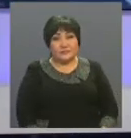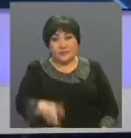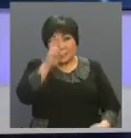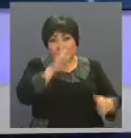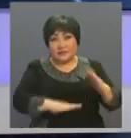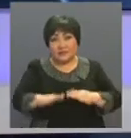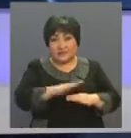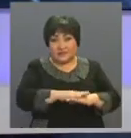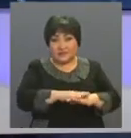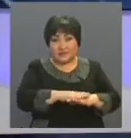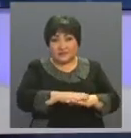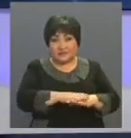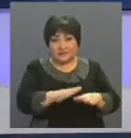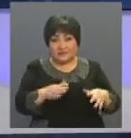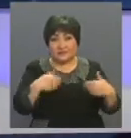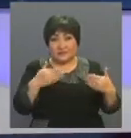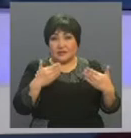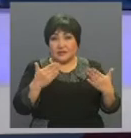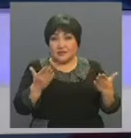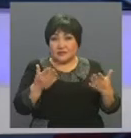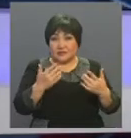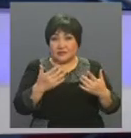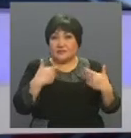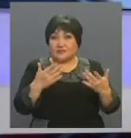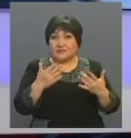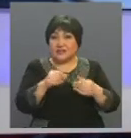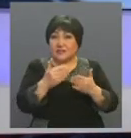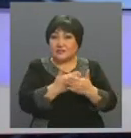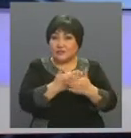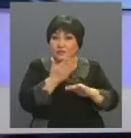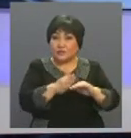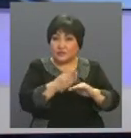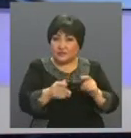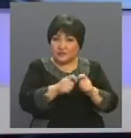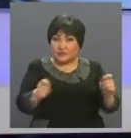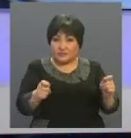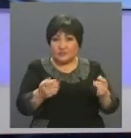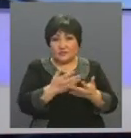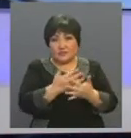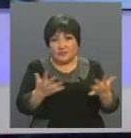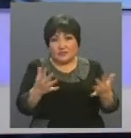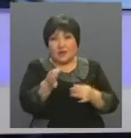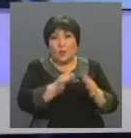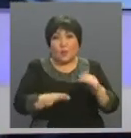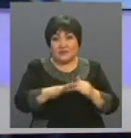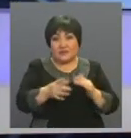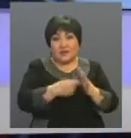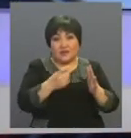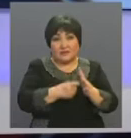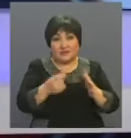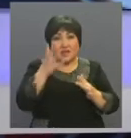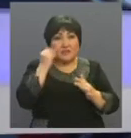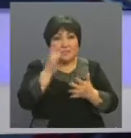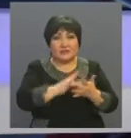Елімізде сәлемдеме енді жаңартылған бөлімшелерде берілетін болды. Бүгін бірқатар облыстармен Қарағанды және Алматы қалаларында